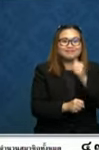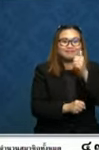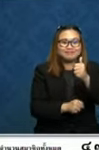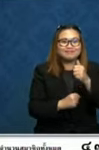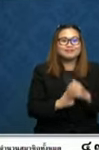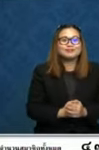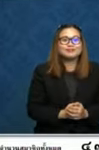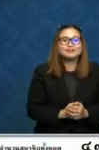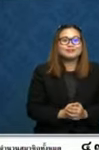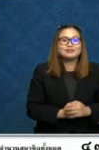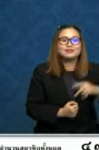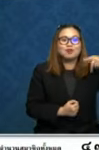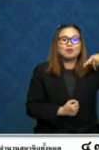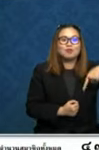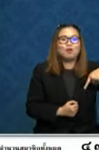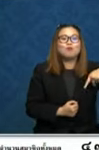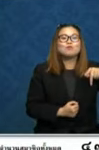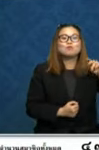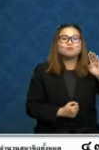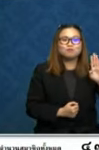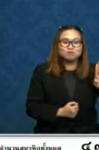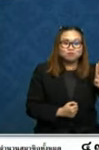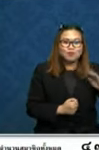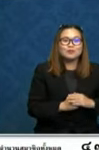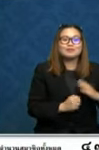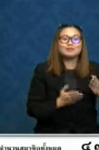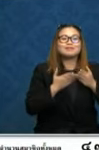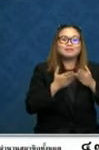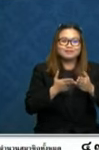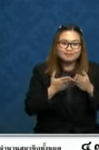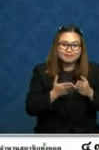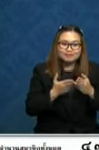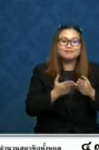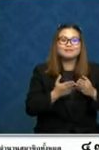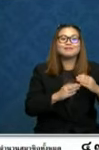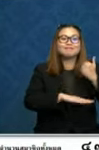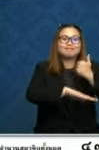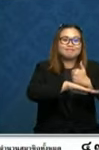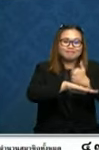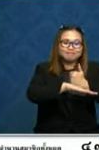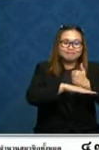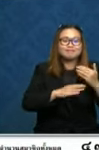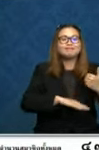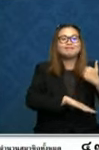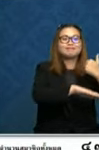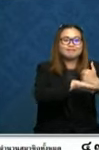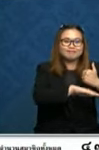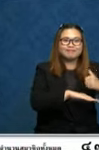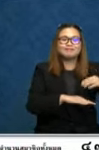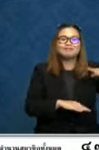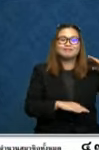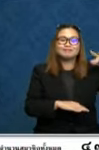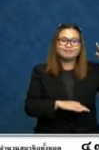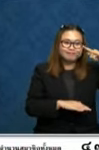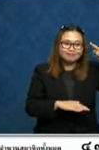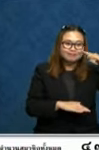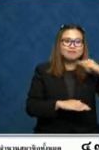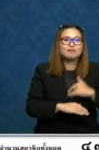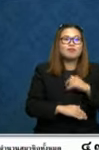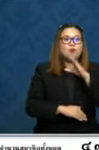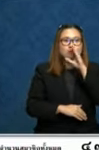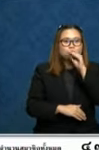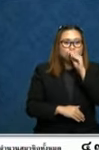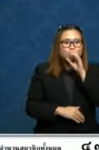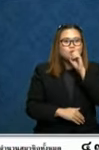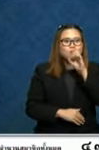นะคะผบ.สูงสุดผบ.ทัพเรือผบ.ทัพอากาศทุกเหล่าทัพเนี่ยผบ.มาเองนะคะแล้วก็รับปากเองด้วย